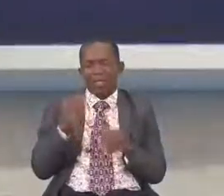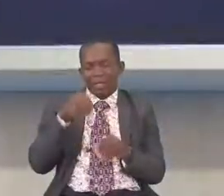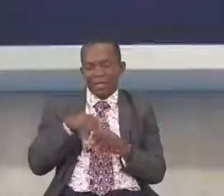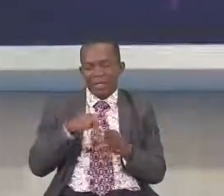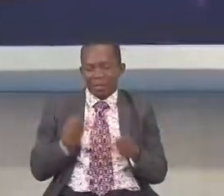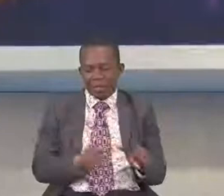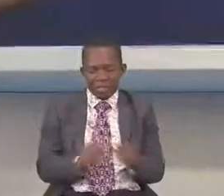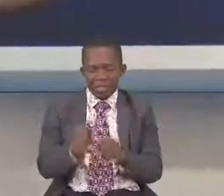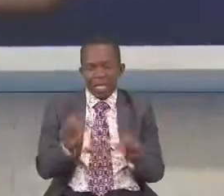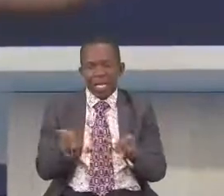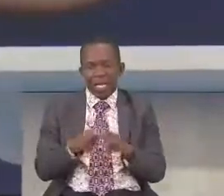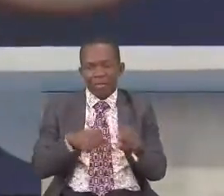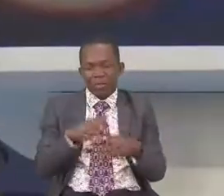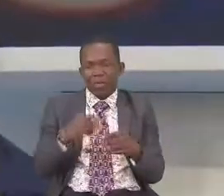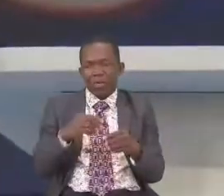à tes activités